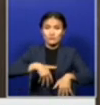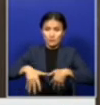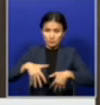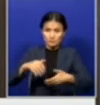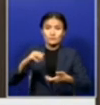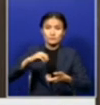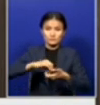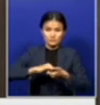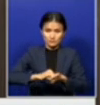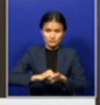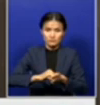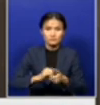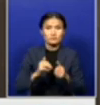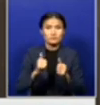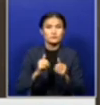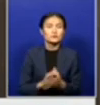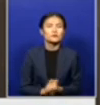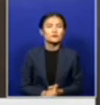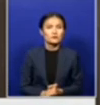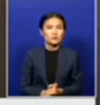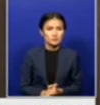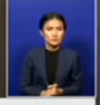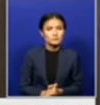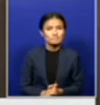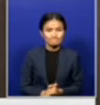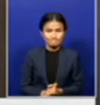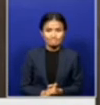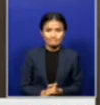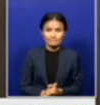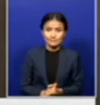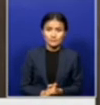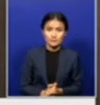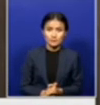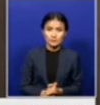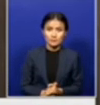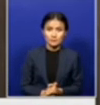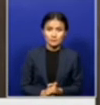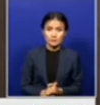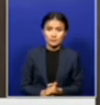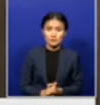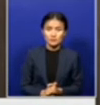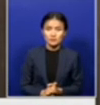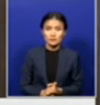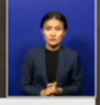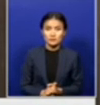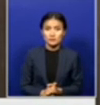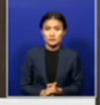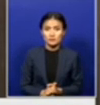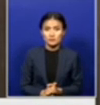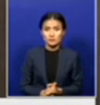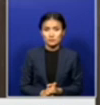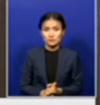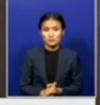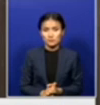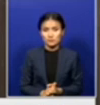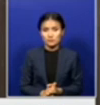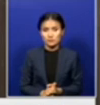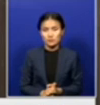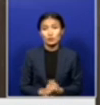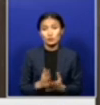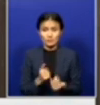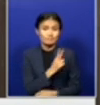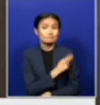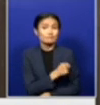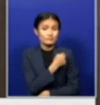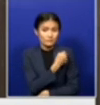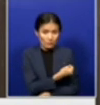ที่สามารถที่จะปฏิบัติตนเองตามข้อแนะนำหรือว่าทางด้านสาธารณสุขที่